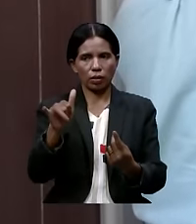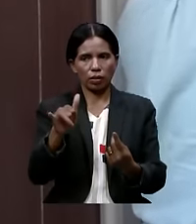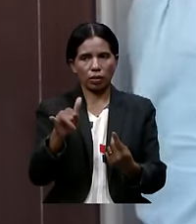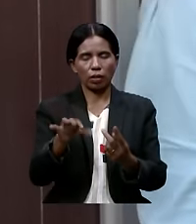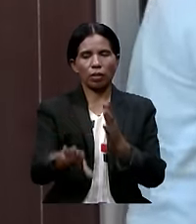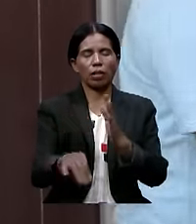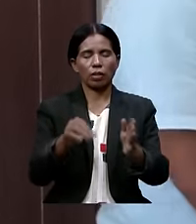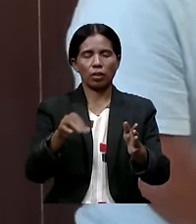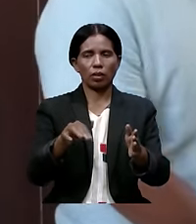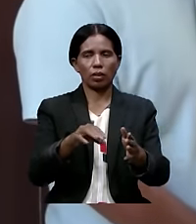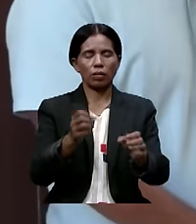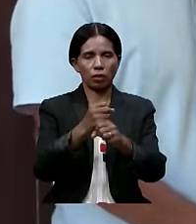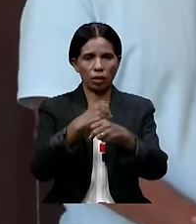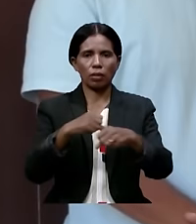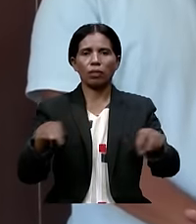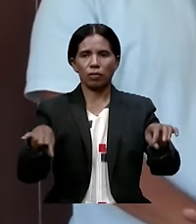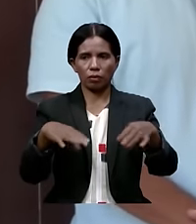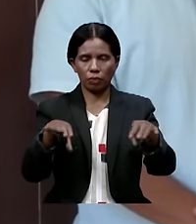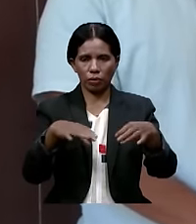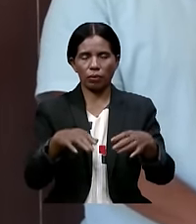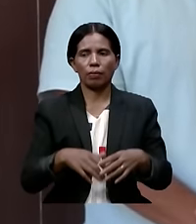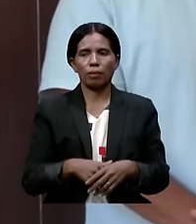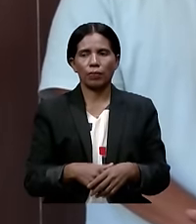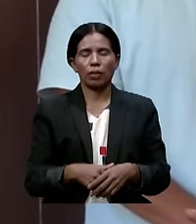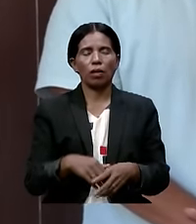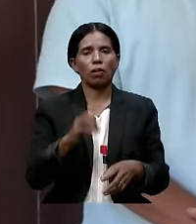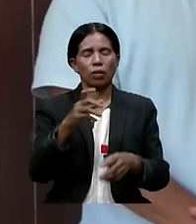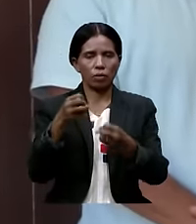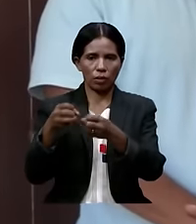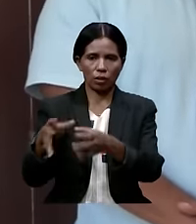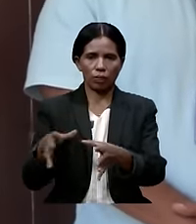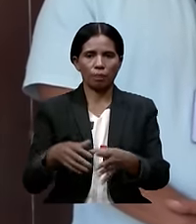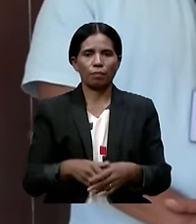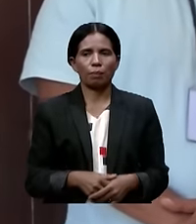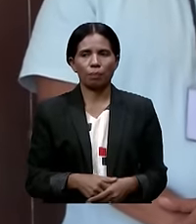ona kontratu atu hala servisu. Usik ni halo ba.